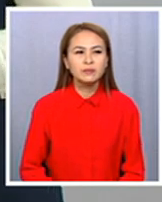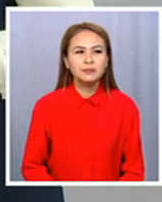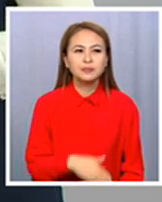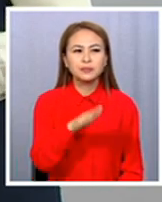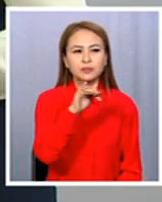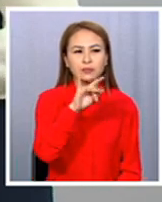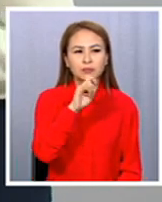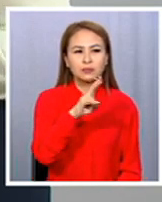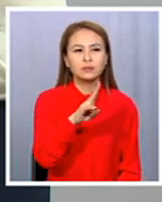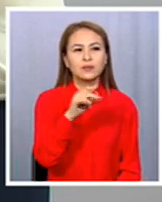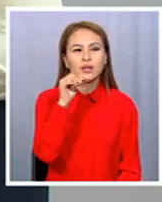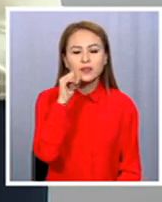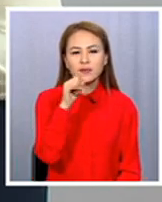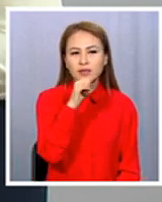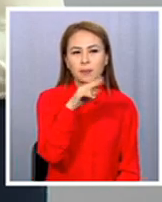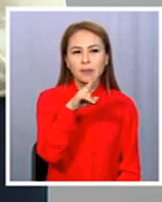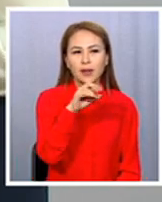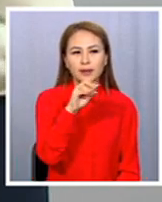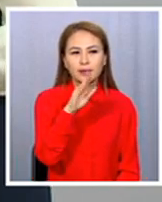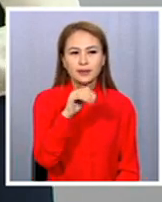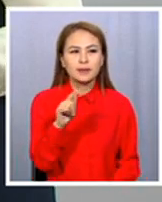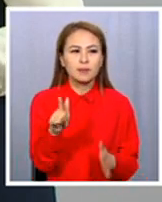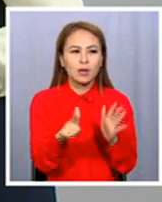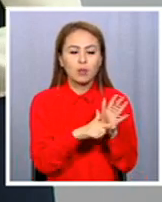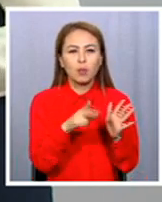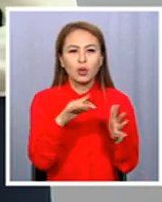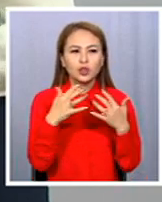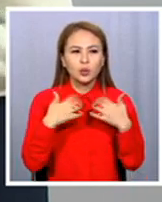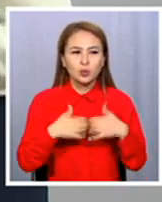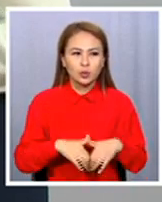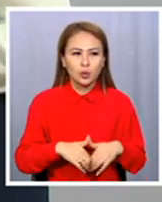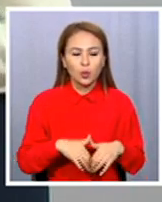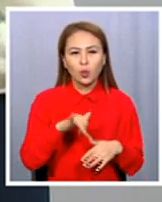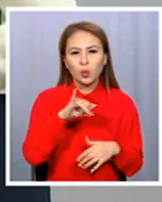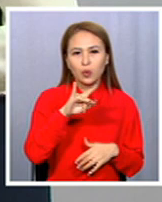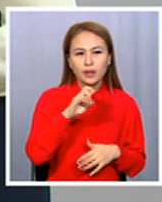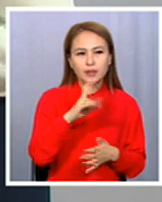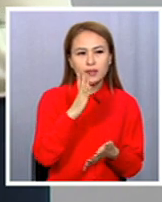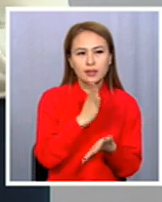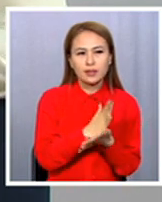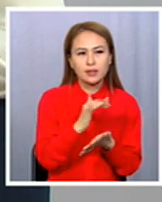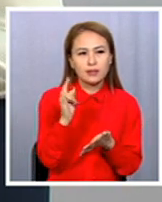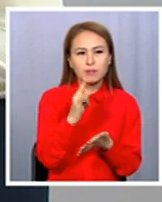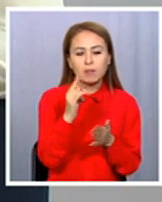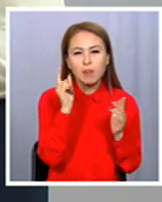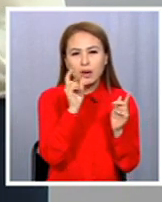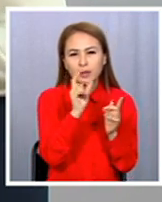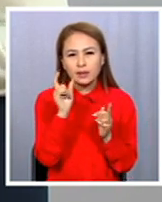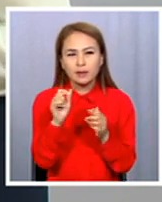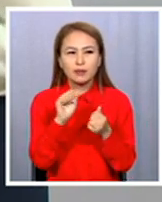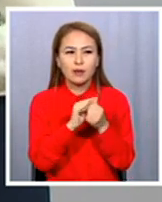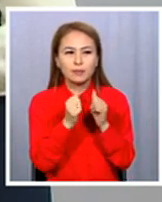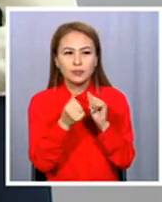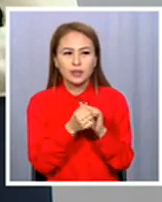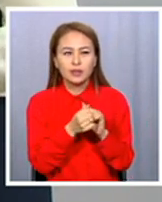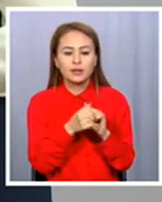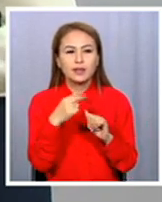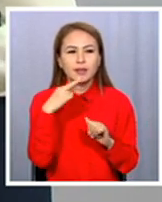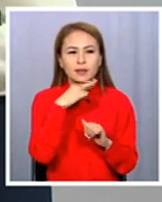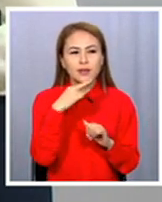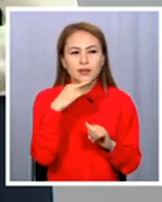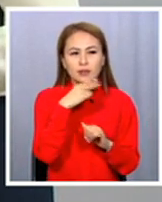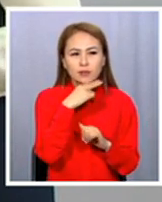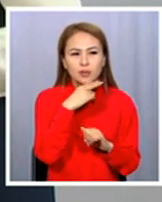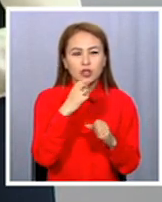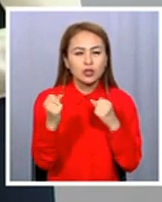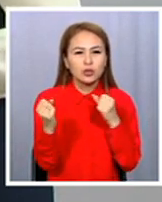Уран. Таинственная планета, седьмая по счету. Уран состоит из маленького каменного ядра